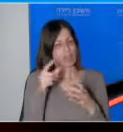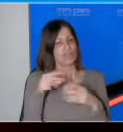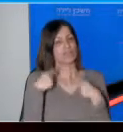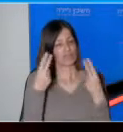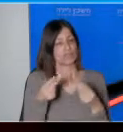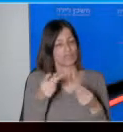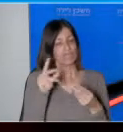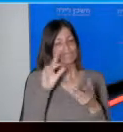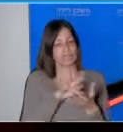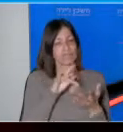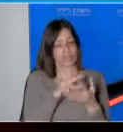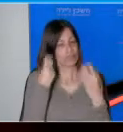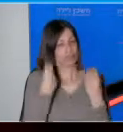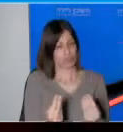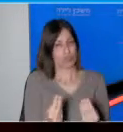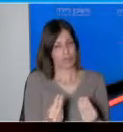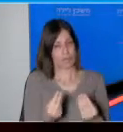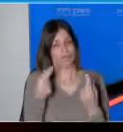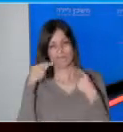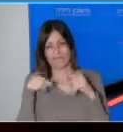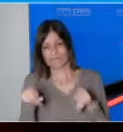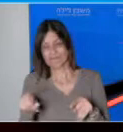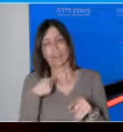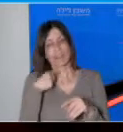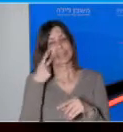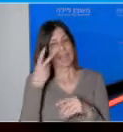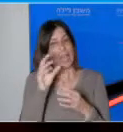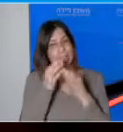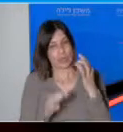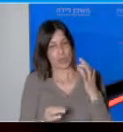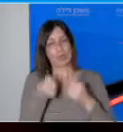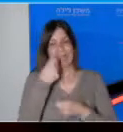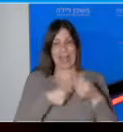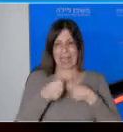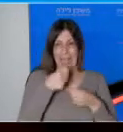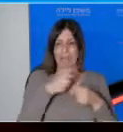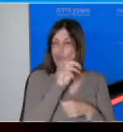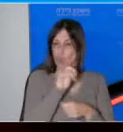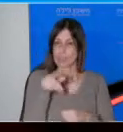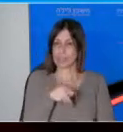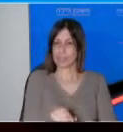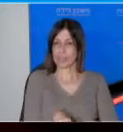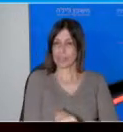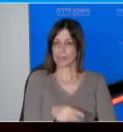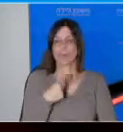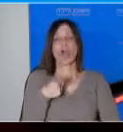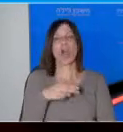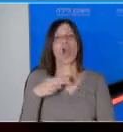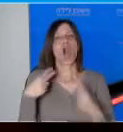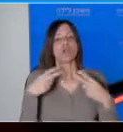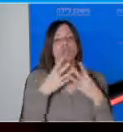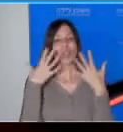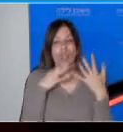בכלל, אני חושבת שלצד זה אנחנו גם נראה את זה בנתונים כלכליים, את העניינים האלה, והחשש הגדול שלי